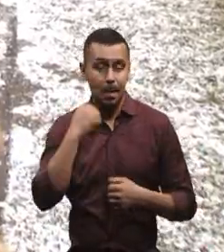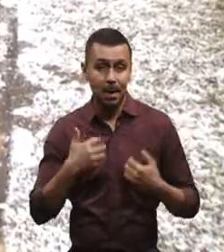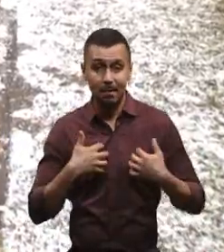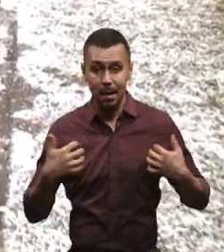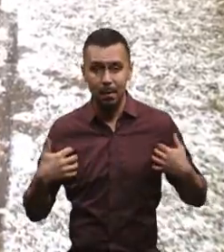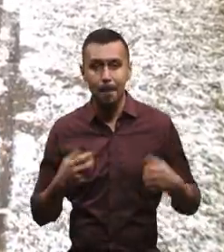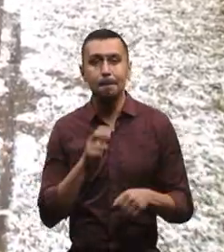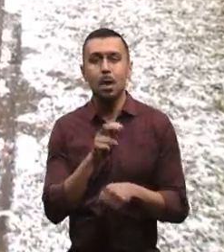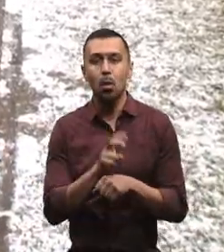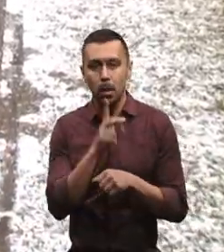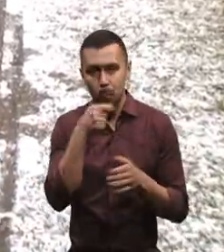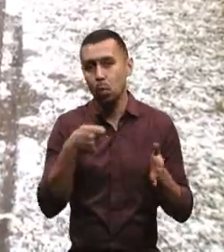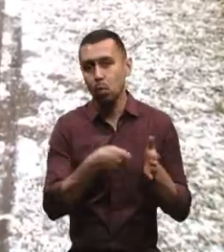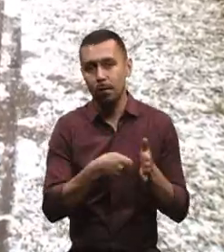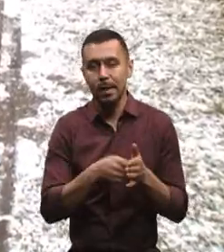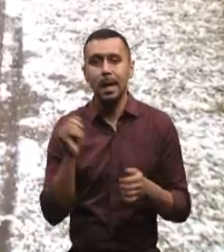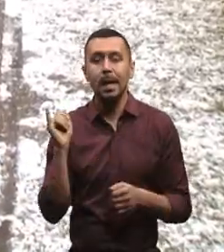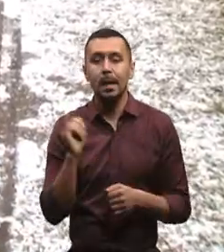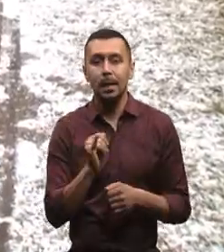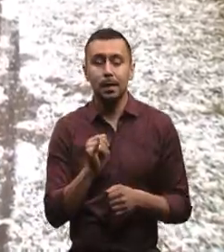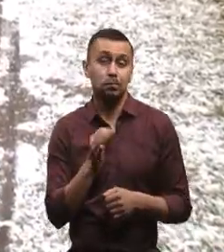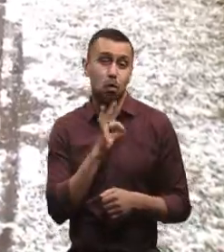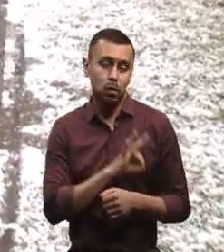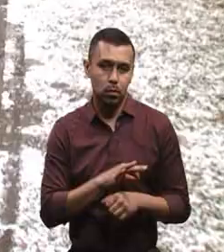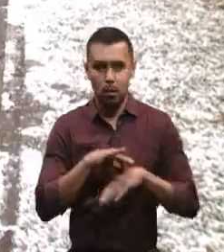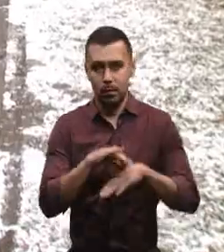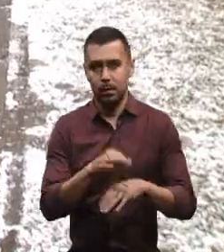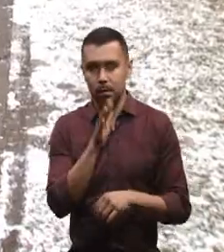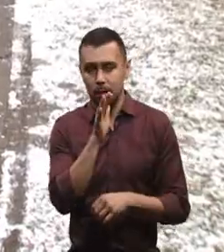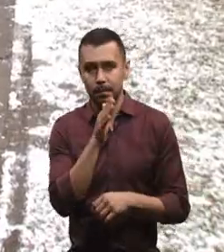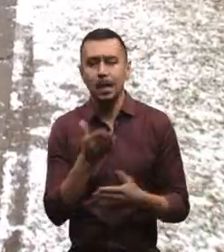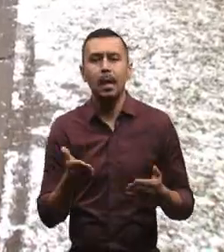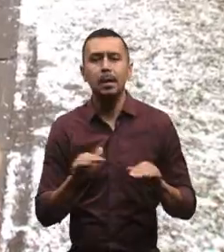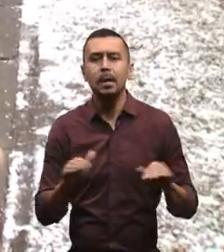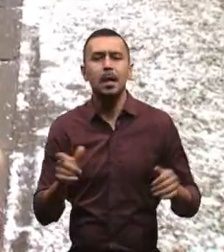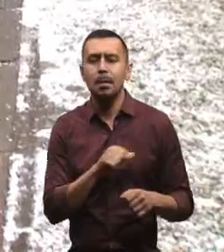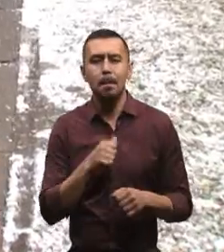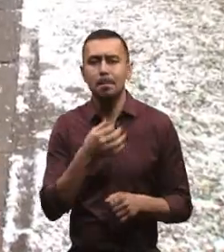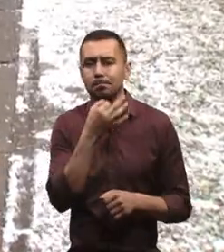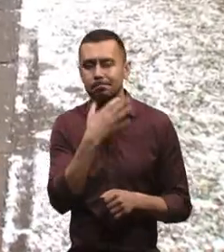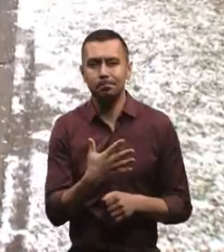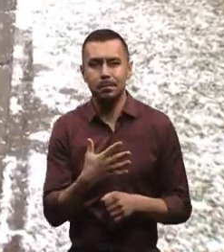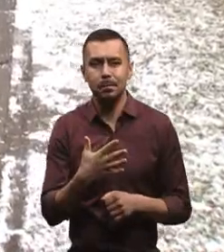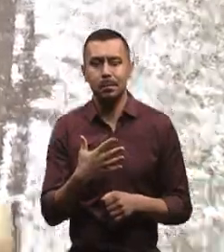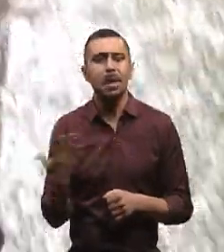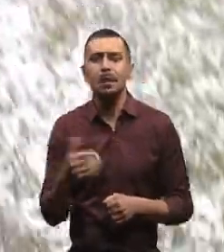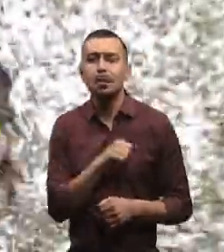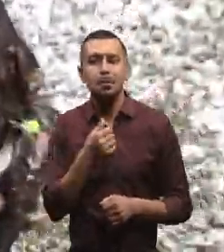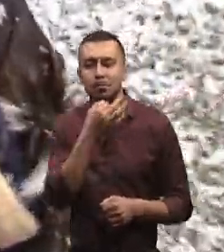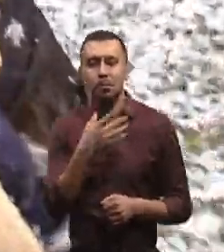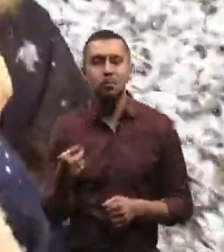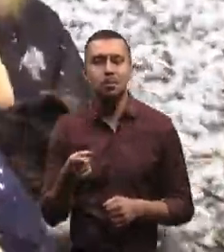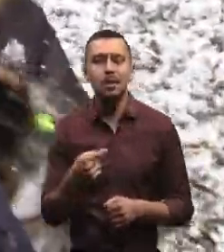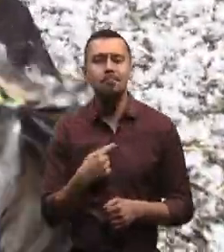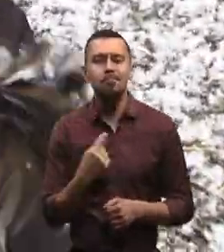мешканцями, приходимо годувати і корисно проводити час. Діткам які найбільше тваринки подобаються? Вірунь, тобі які найбільше подобаються?